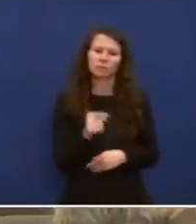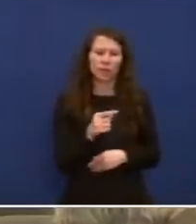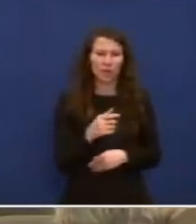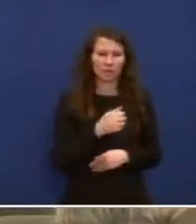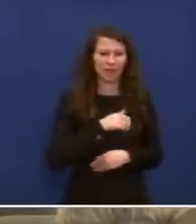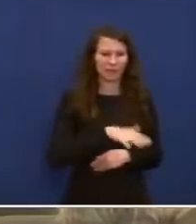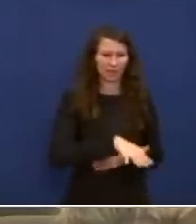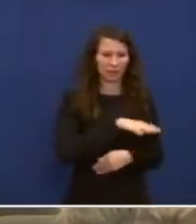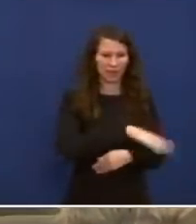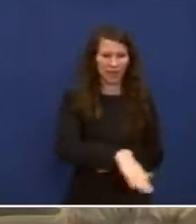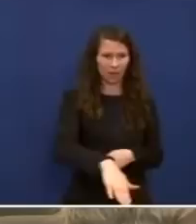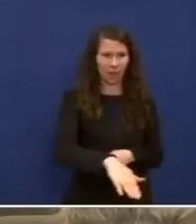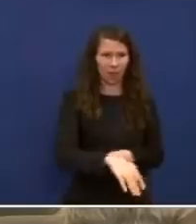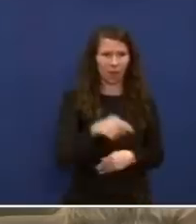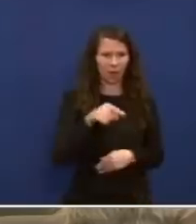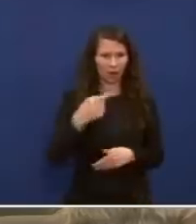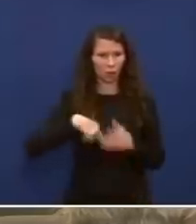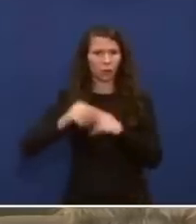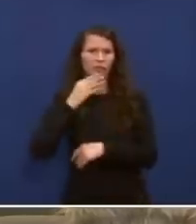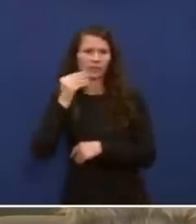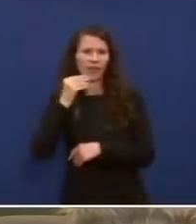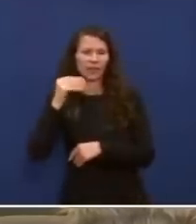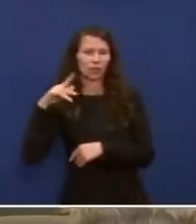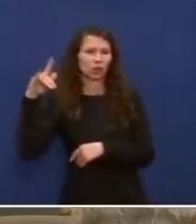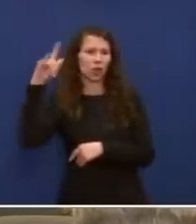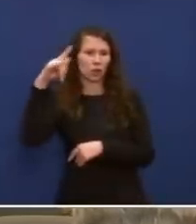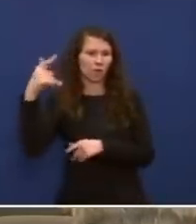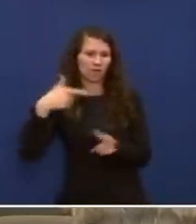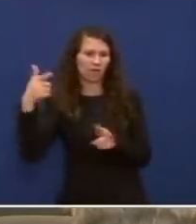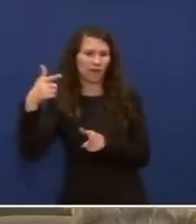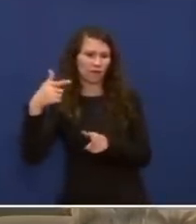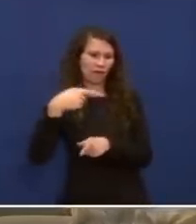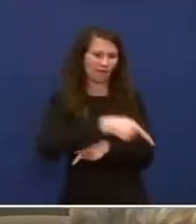durch die israelische Luftwaffe zu verurteilen, Herr Seibert?